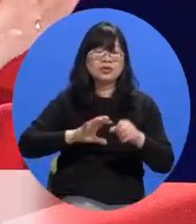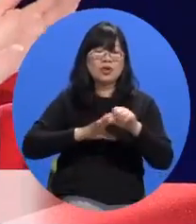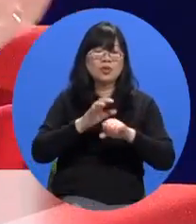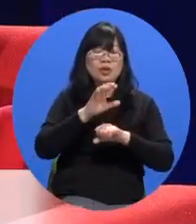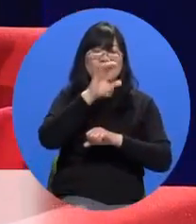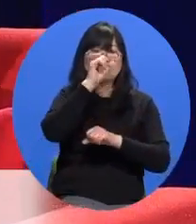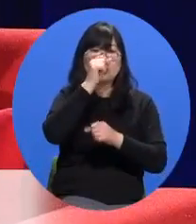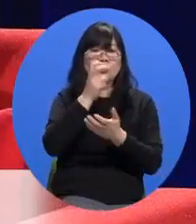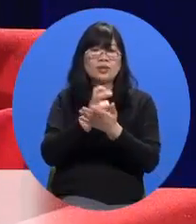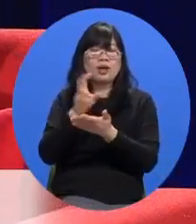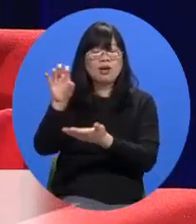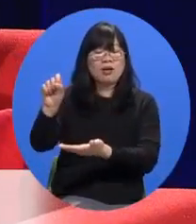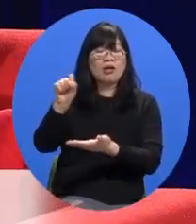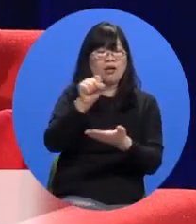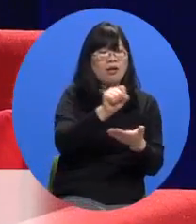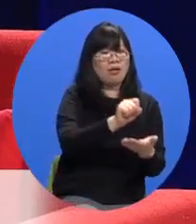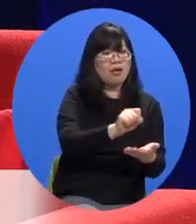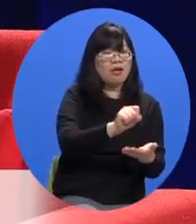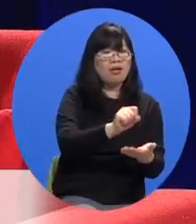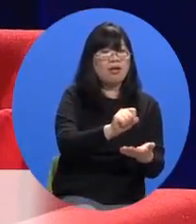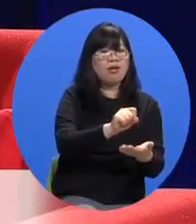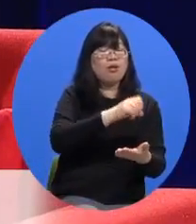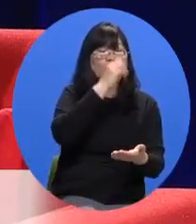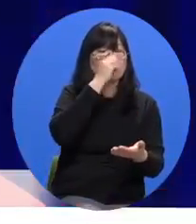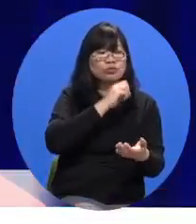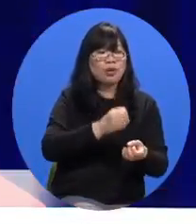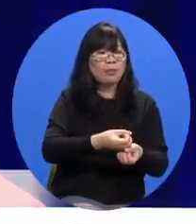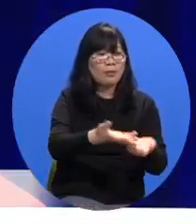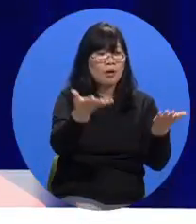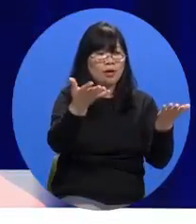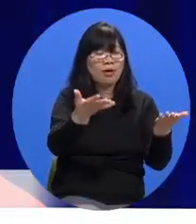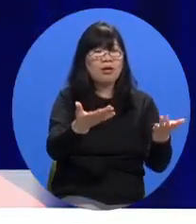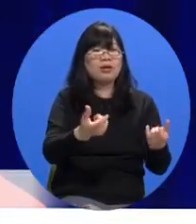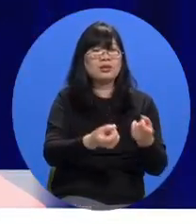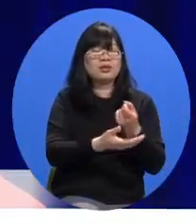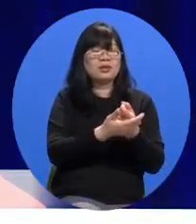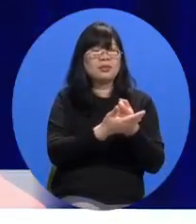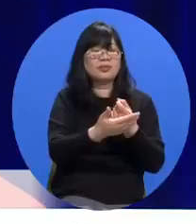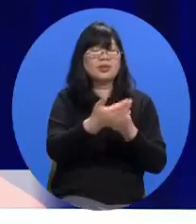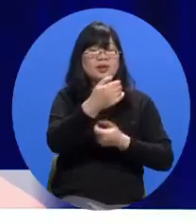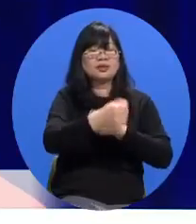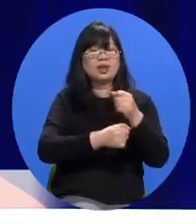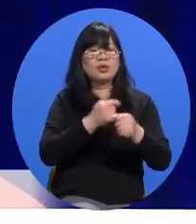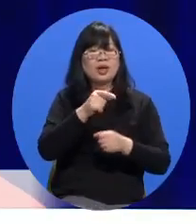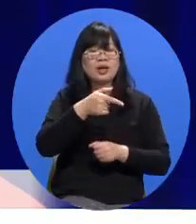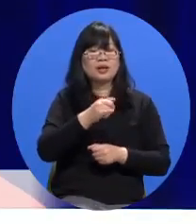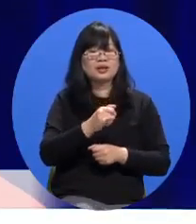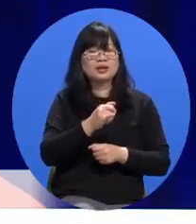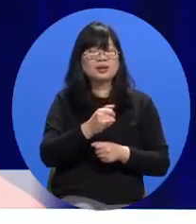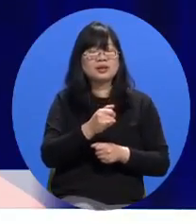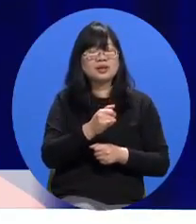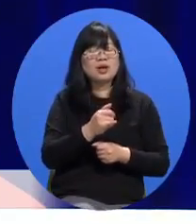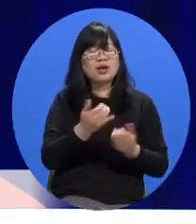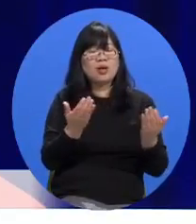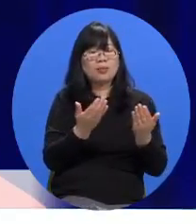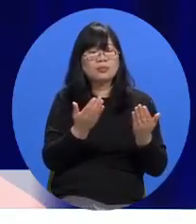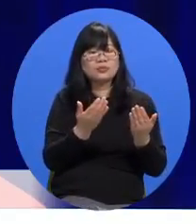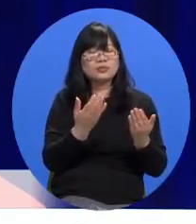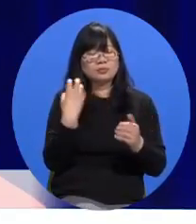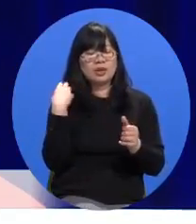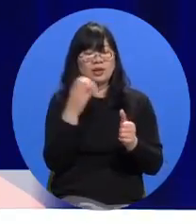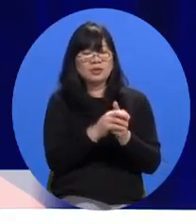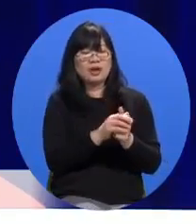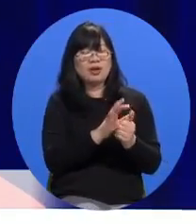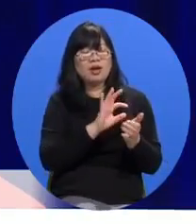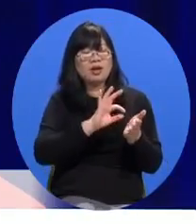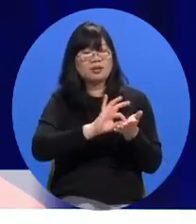좋은 제도들을 가져와서 그냥 뿌리는 거죠. 네. 이렇게 하다 보면 자유학기 한 개의 업무를 하기 위해서 소요되는 그런